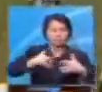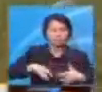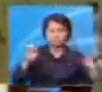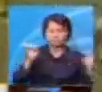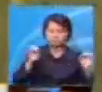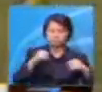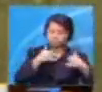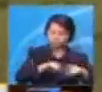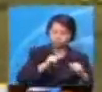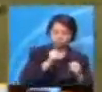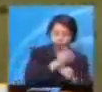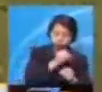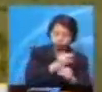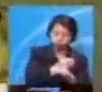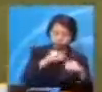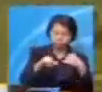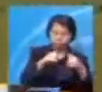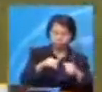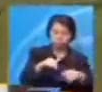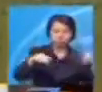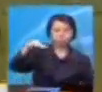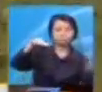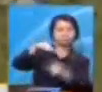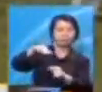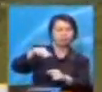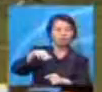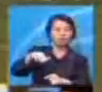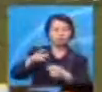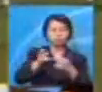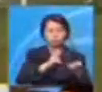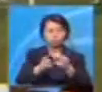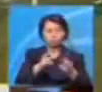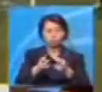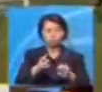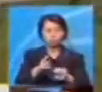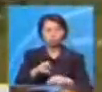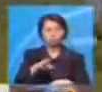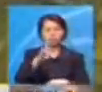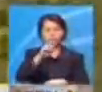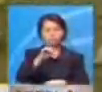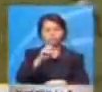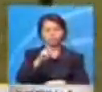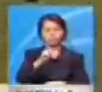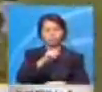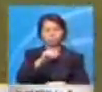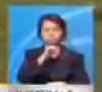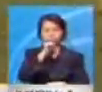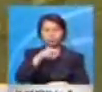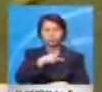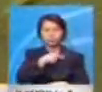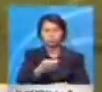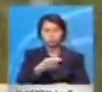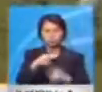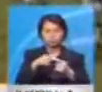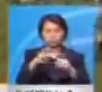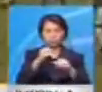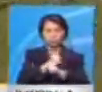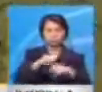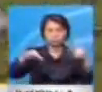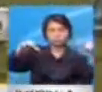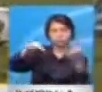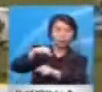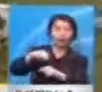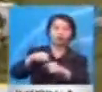semangat terus berusaha untuk mengadakan jaringan usaha anak-anak buah manzur azwira Abdul Wahid itu tidak sia-sia apabila berjaya menyamakan